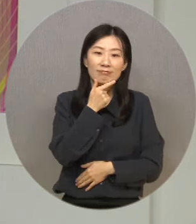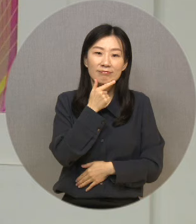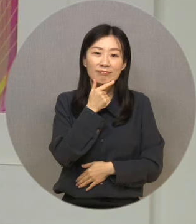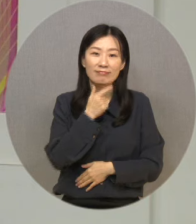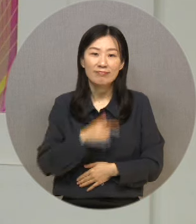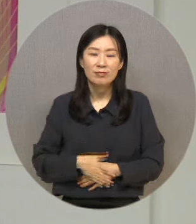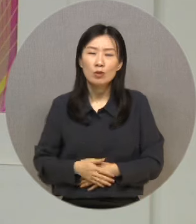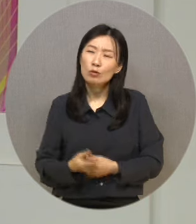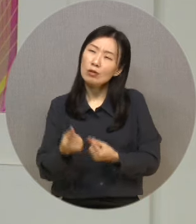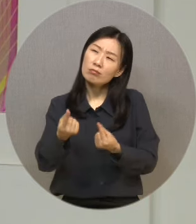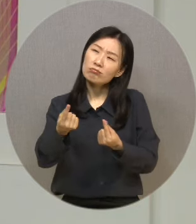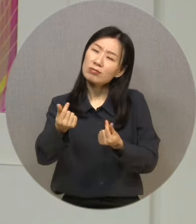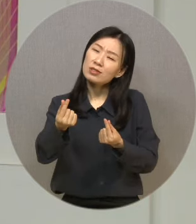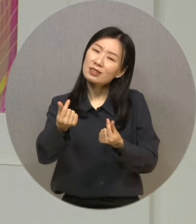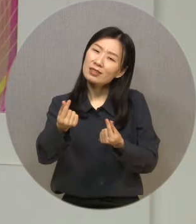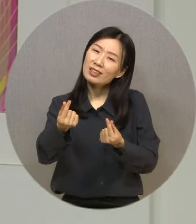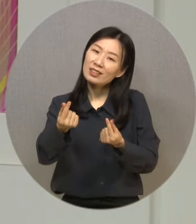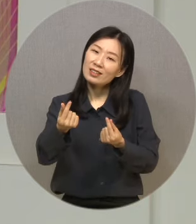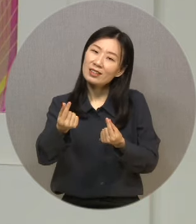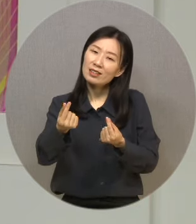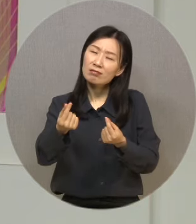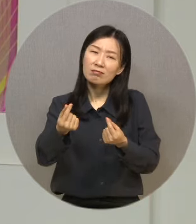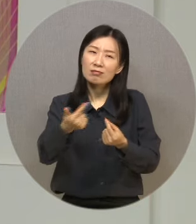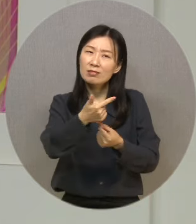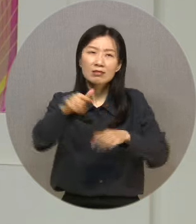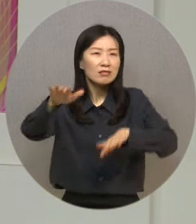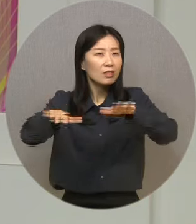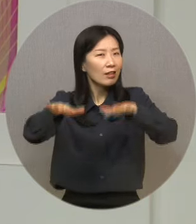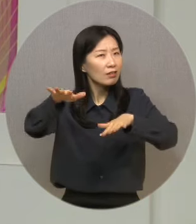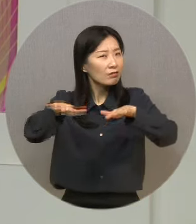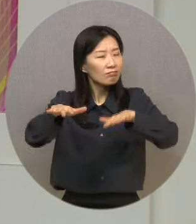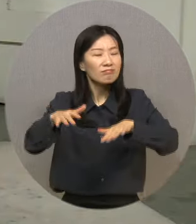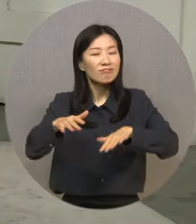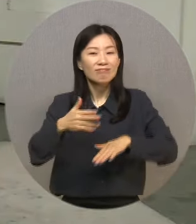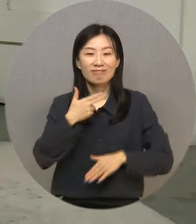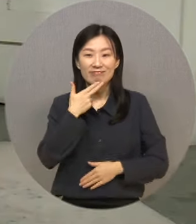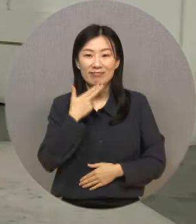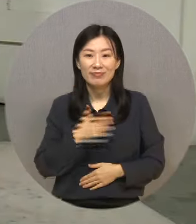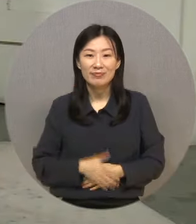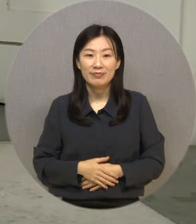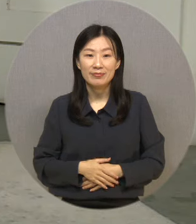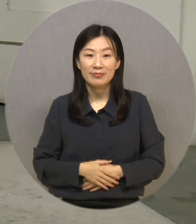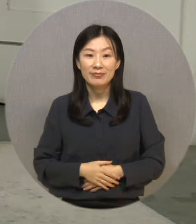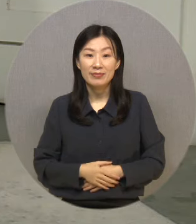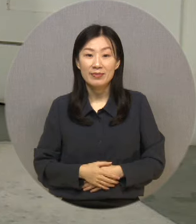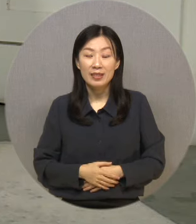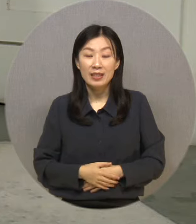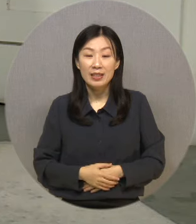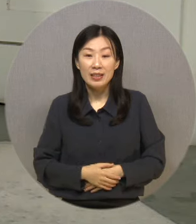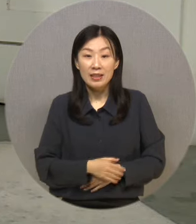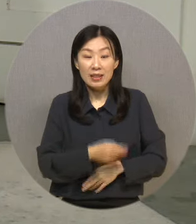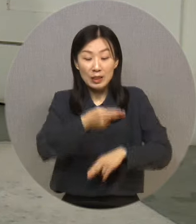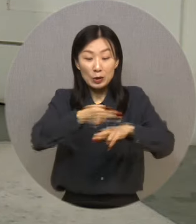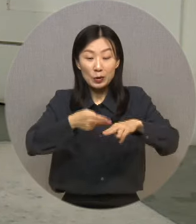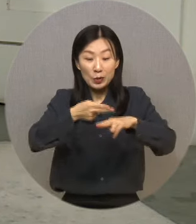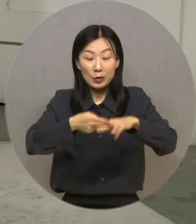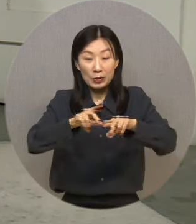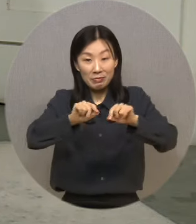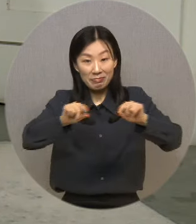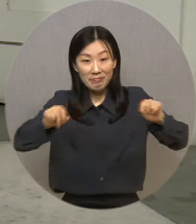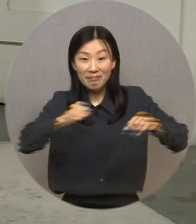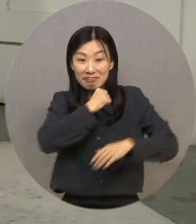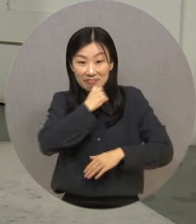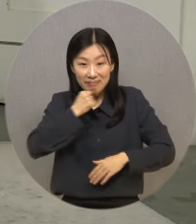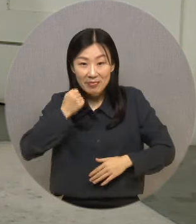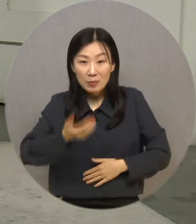거의 비슷해요. 크게 차이 같은 거 없어요. 맛있는 음식 해 드시고 또